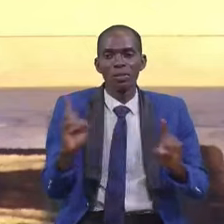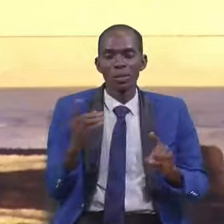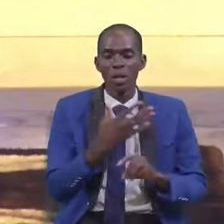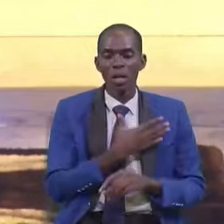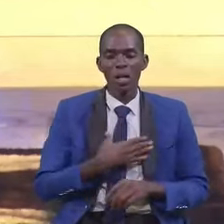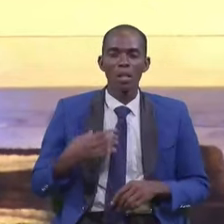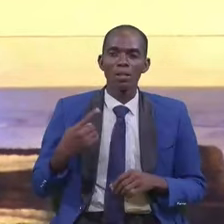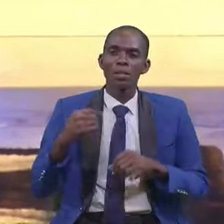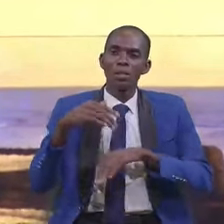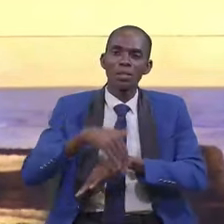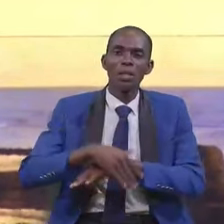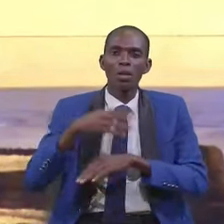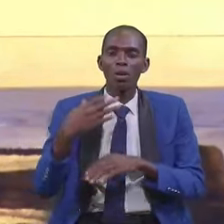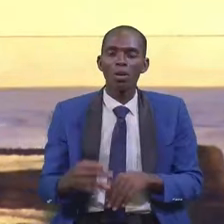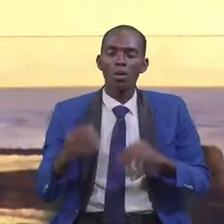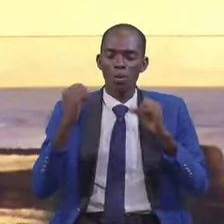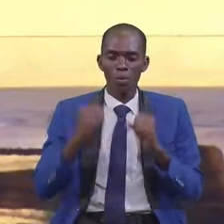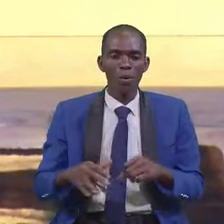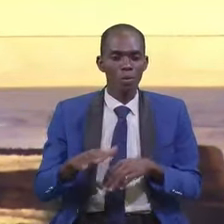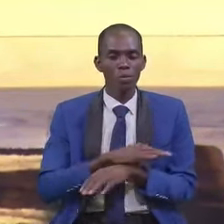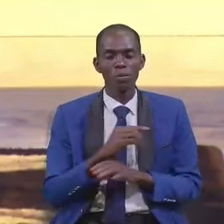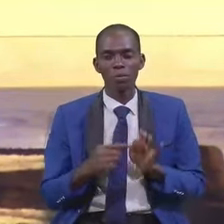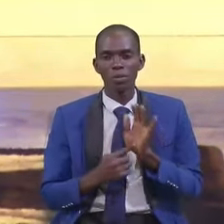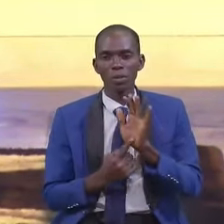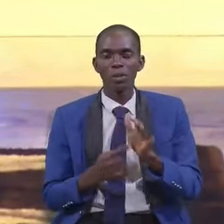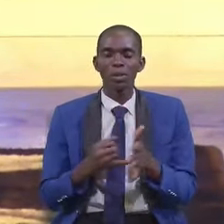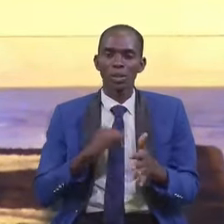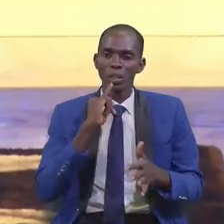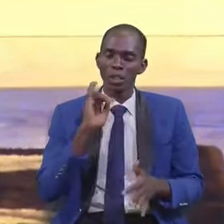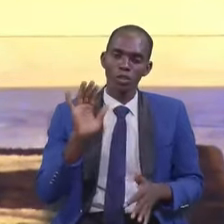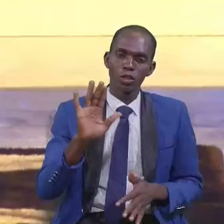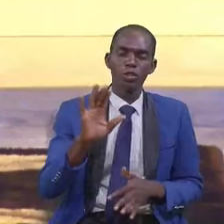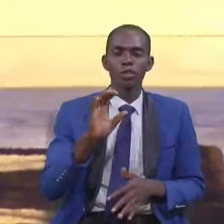de puissante manifestation. Cela est pour vous. C'est pour vous.